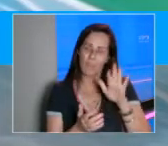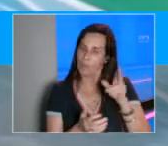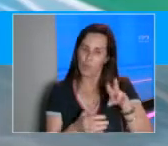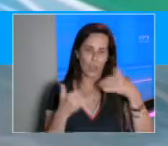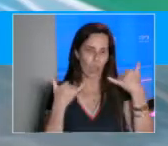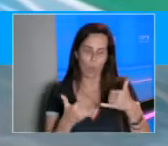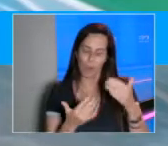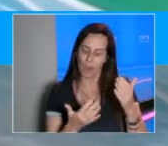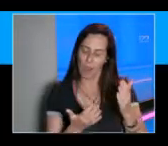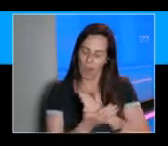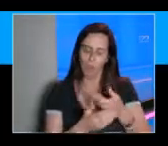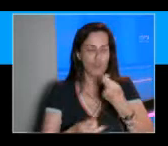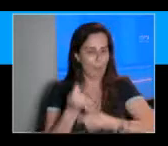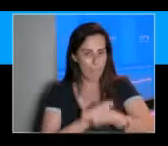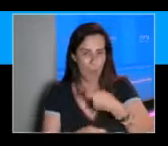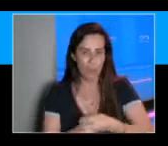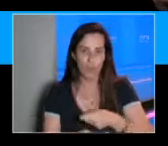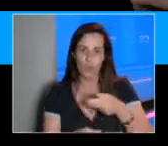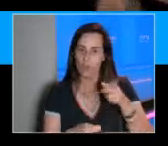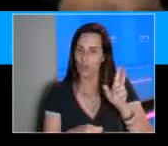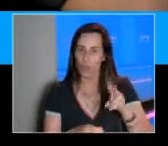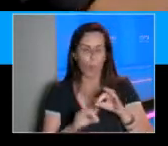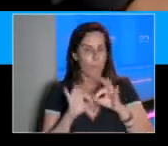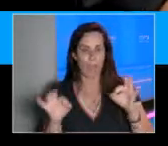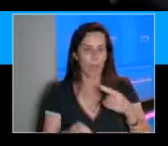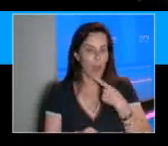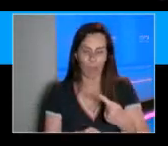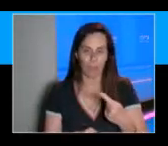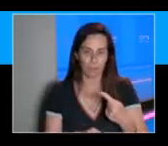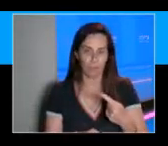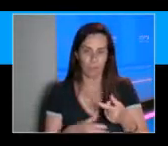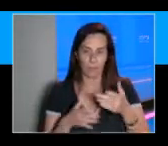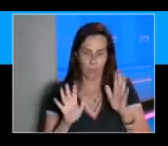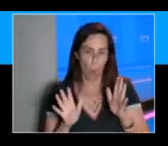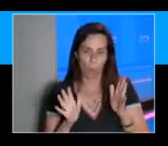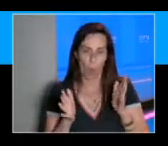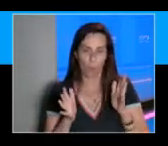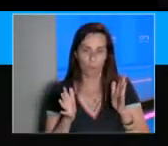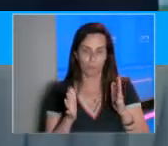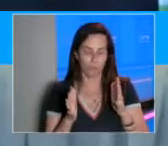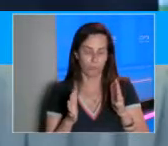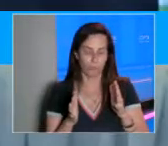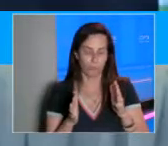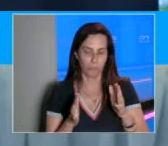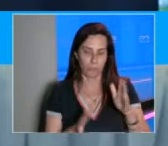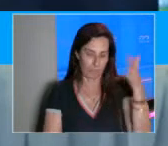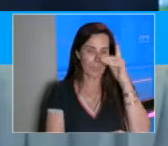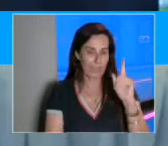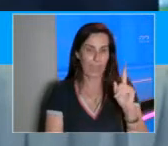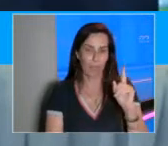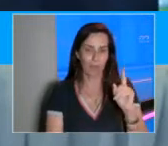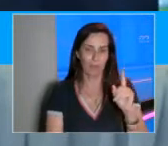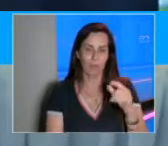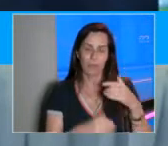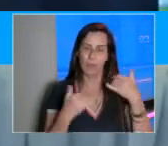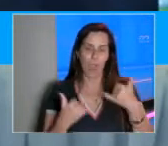לנו היום שיקולים של משק, שיכולנו בשלב הראשון להגיב בצורה מאוד דרמטית, כמדינה אני מדבר.